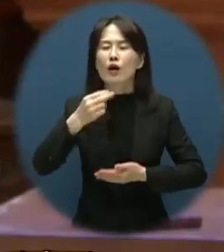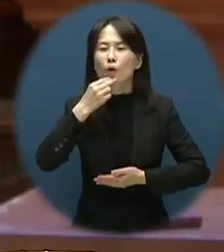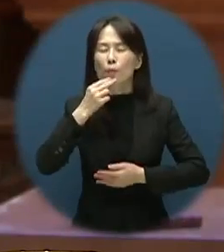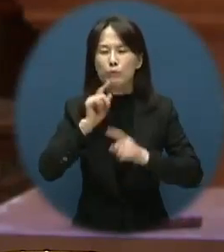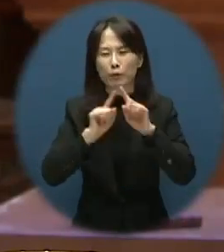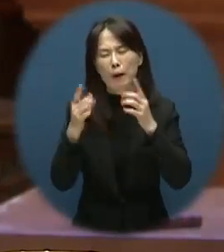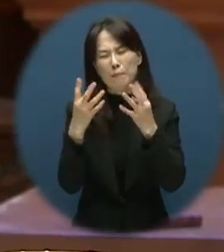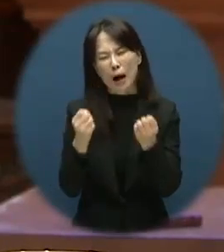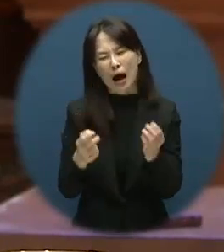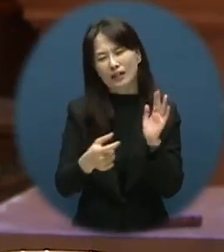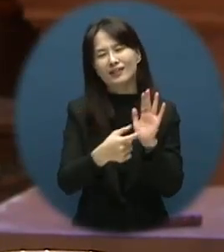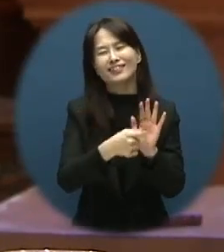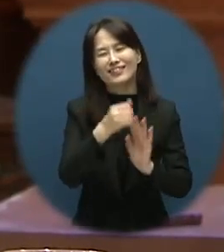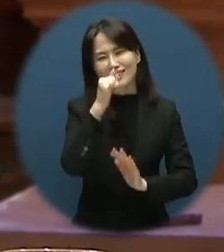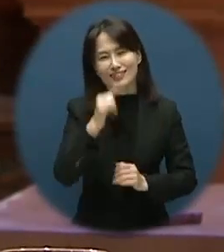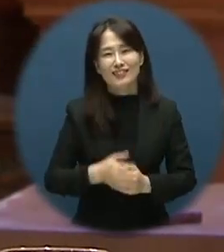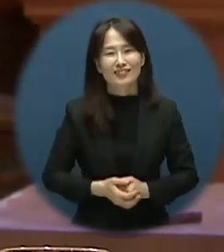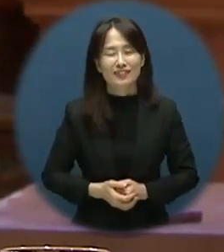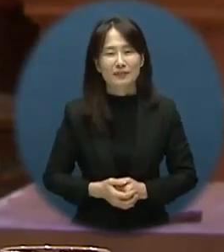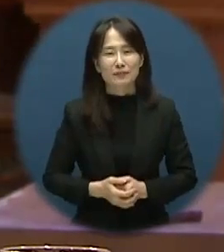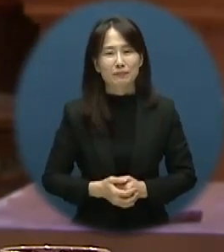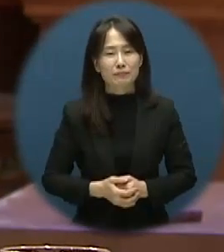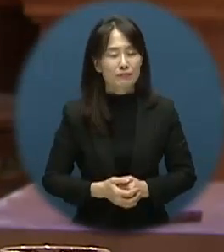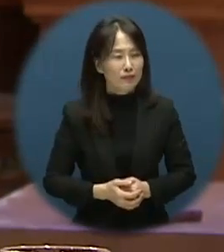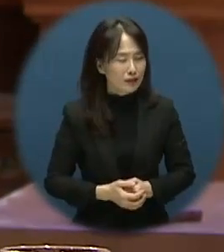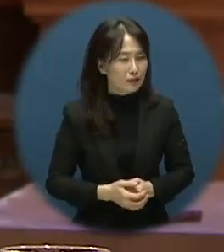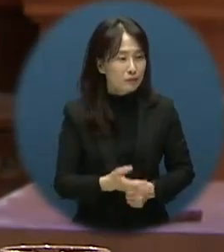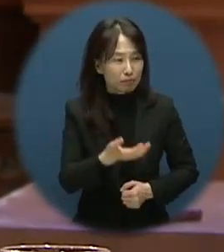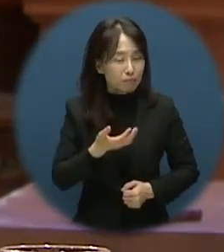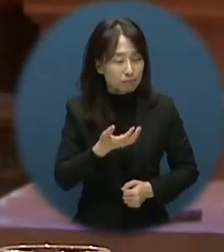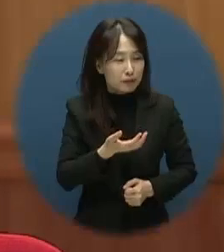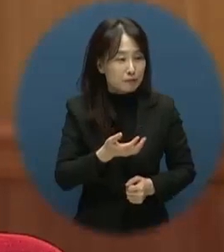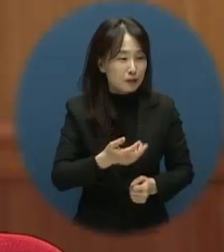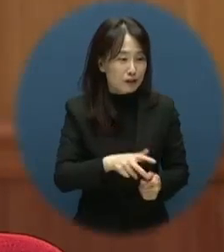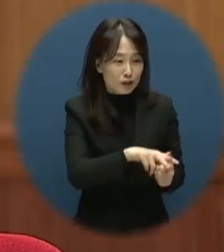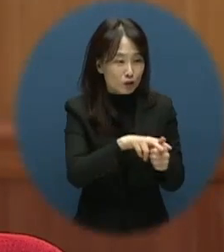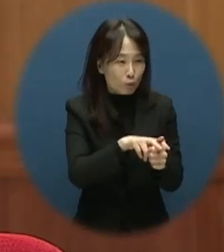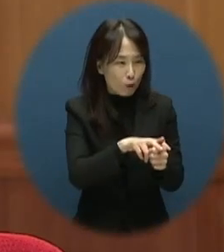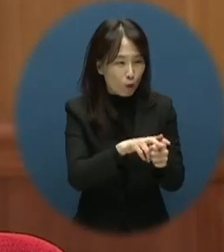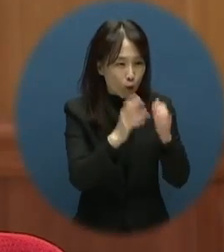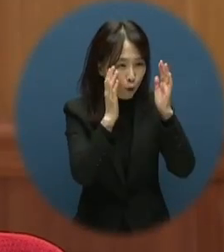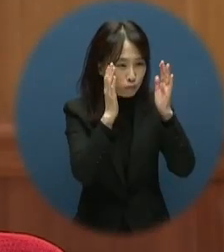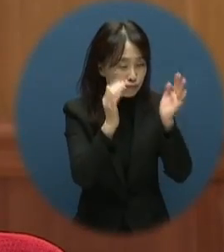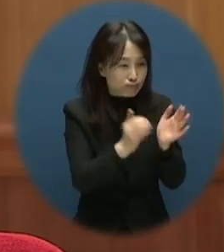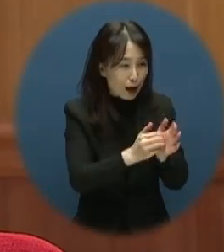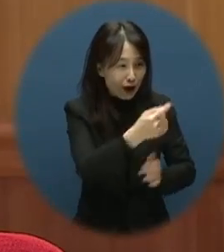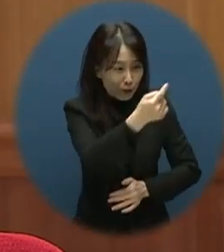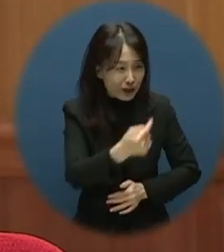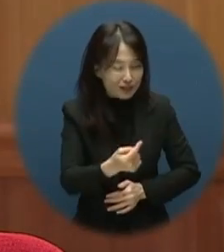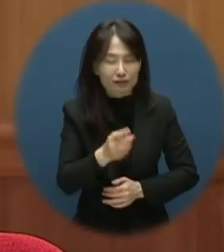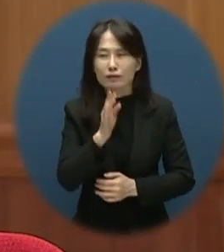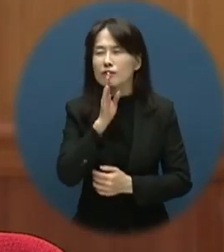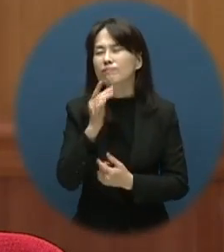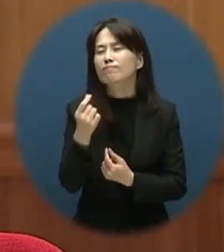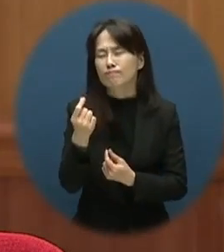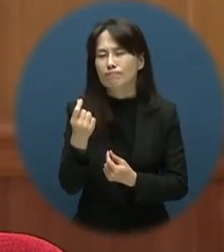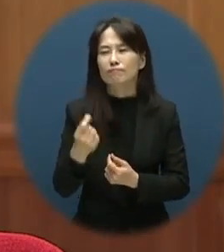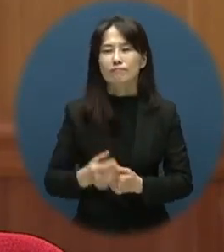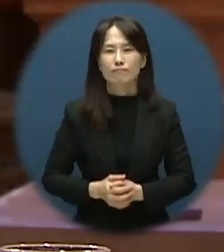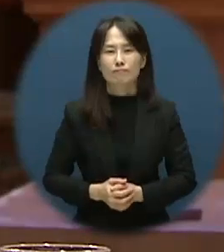그러니까 그래도 좀 나름 노력해서 사전 정보를 좀 얻고 오신 거네요. 그렇죠. 나름은. 기본적으로 뭐 알고 가야